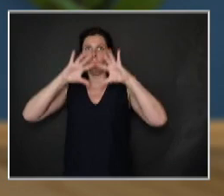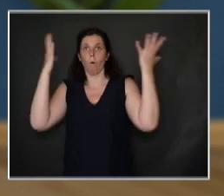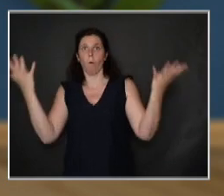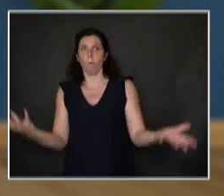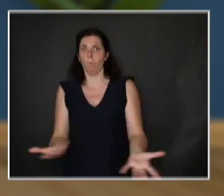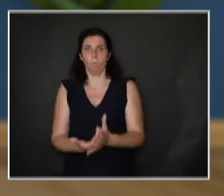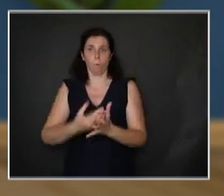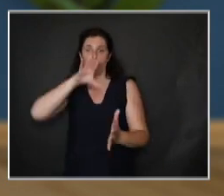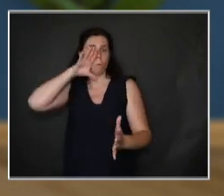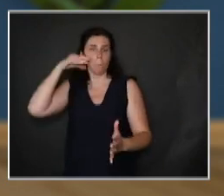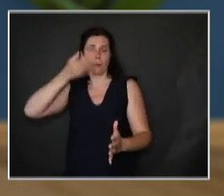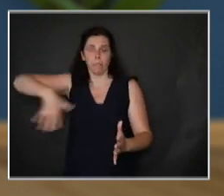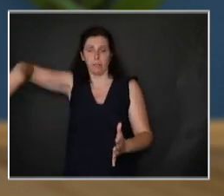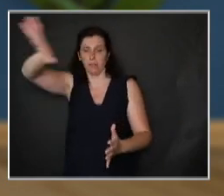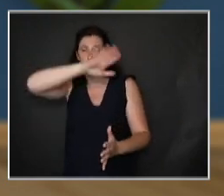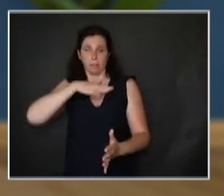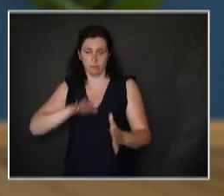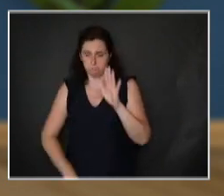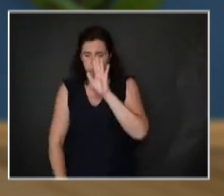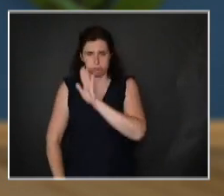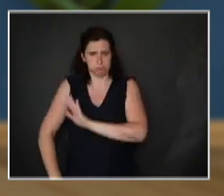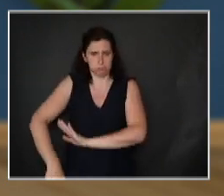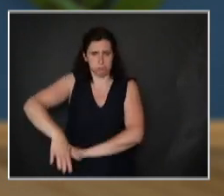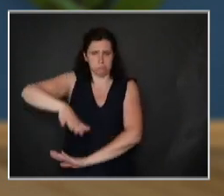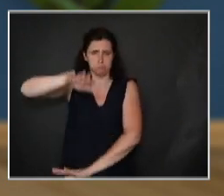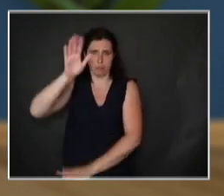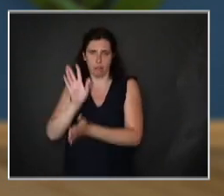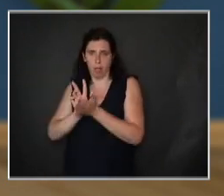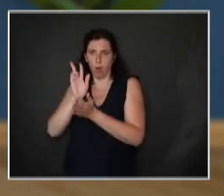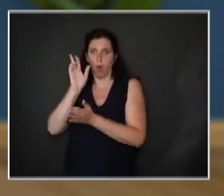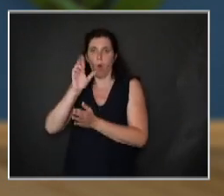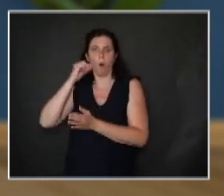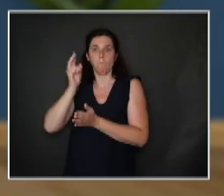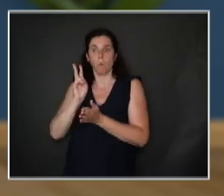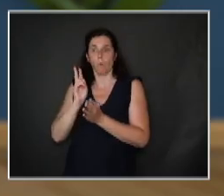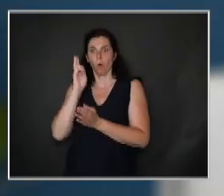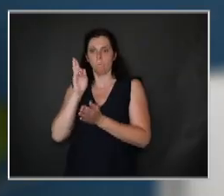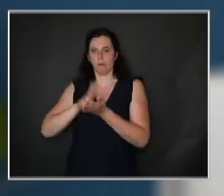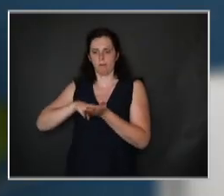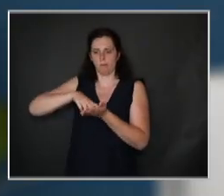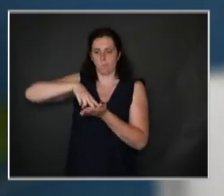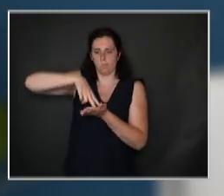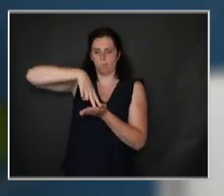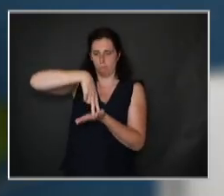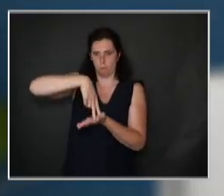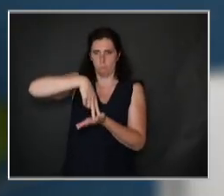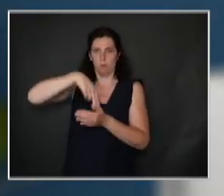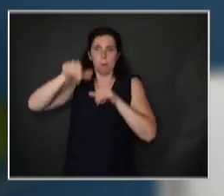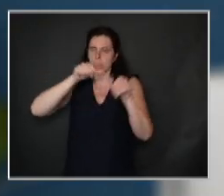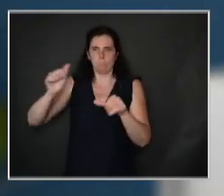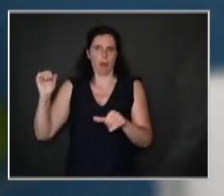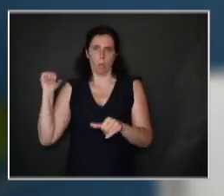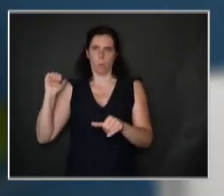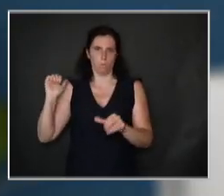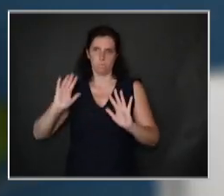l'humanité. Depuis que l'homme est devenu bipède, depuis que l'homme est debout. Une